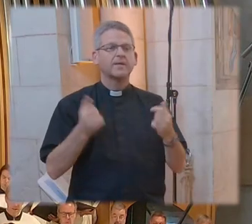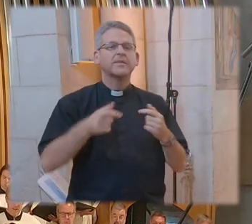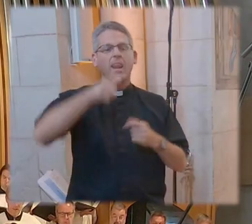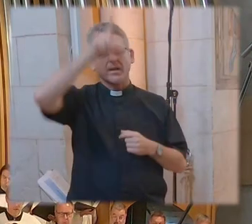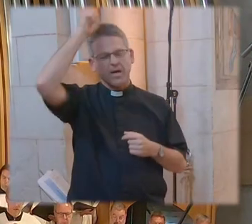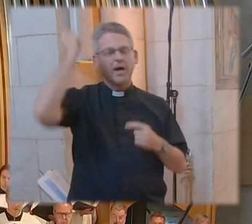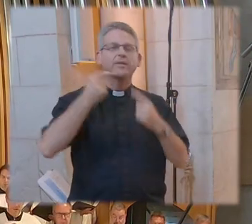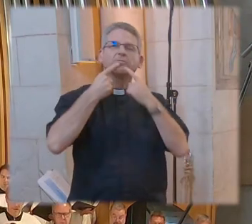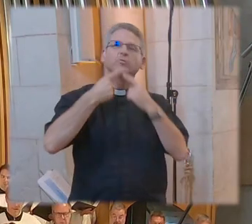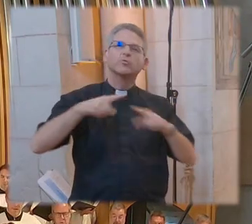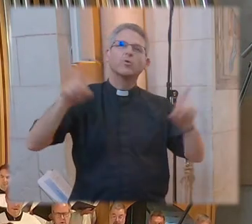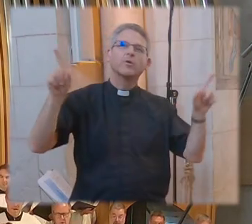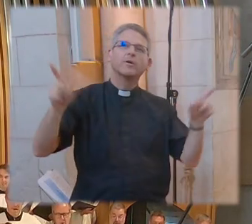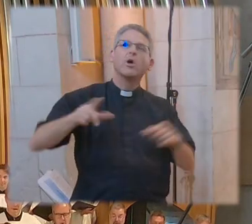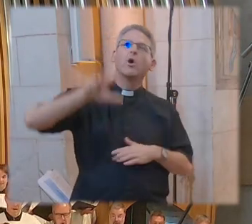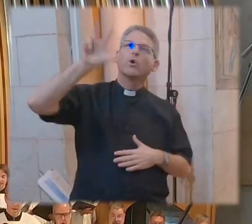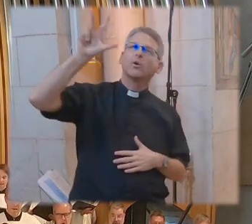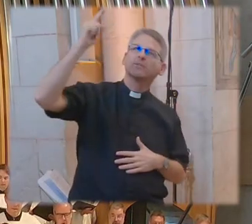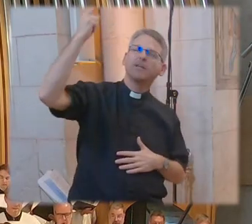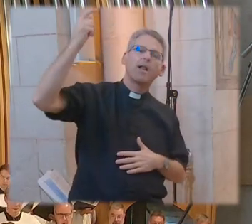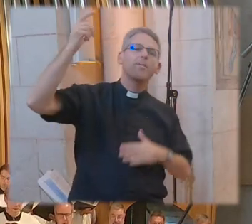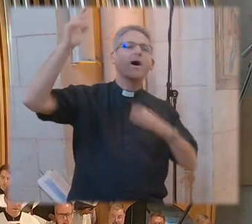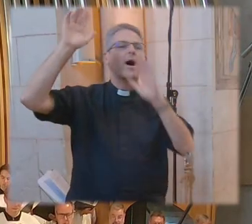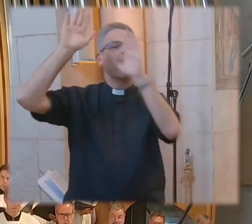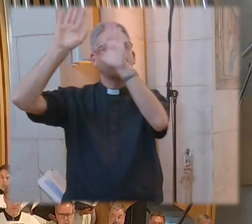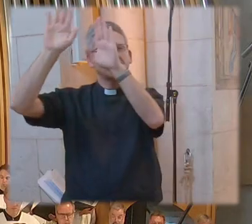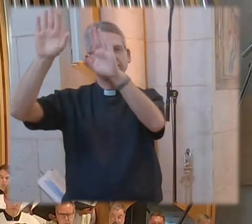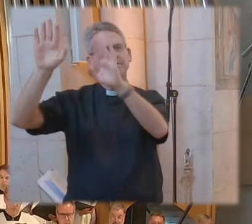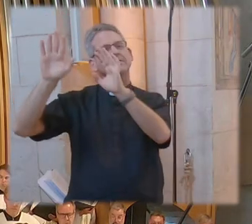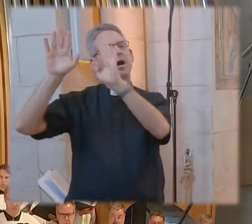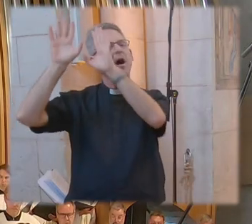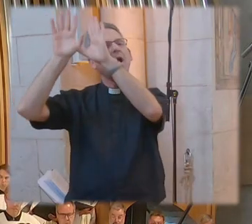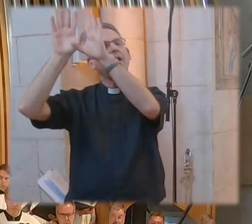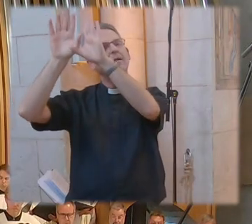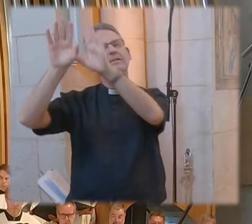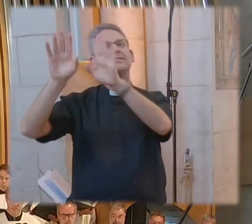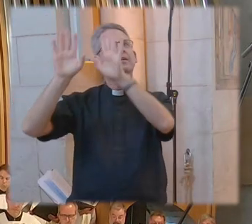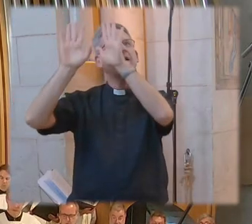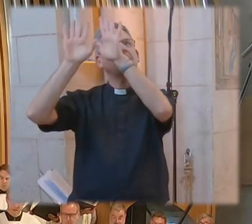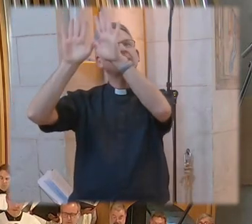Thank you.